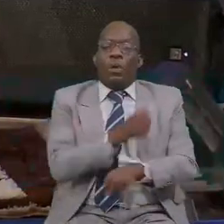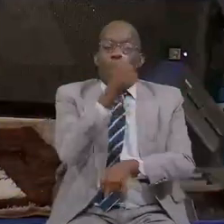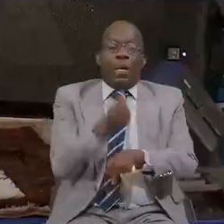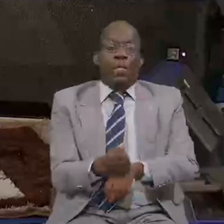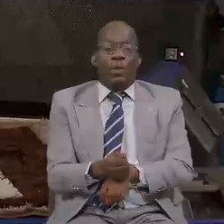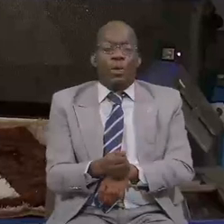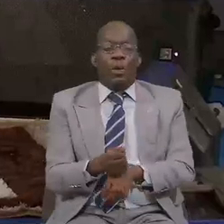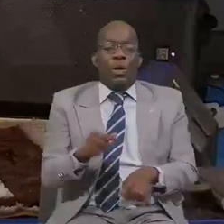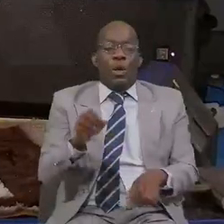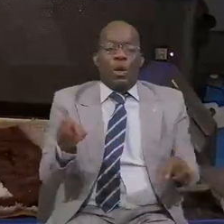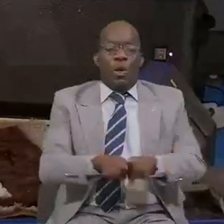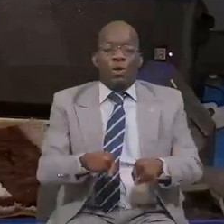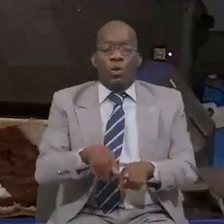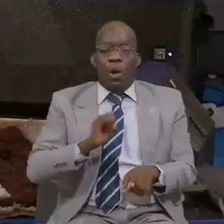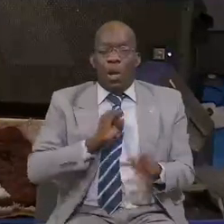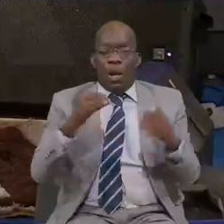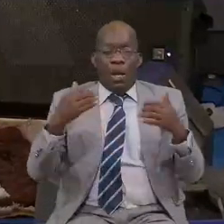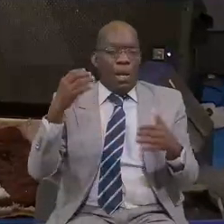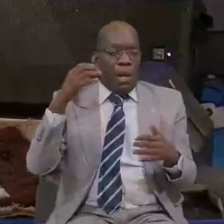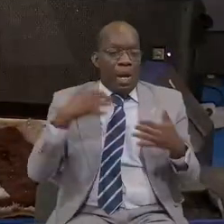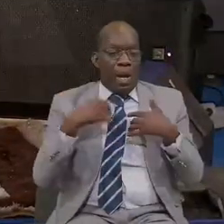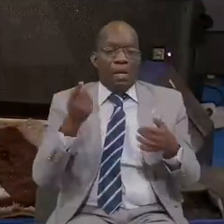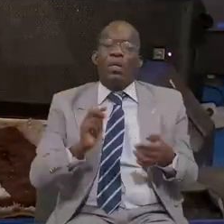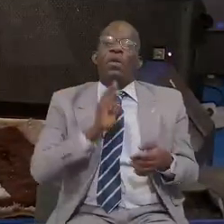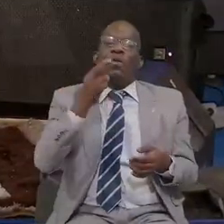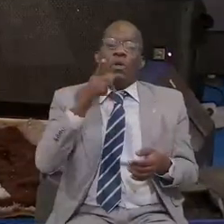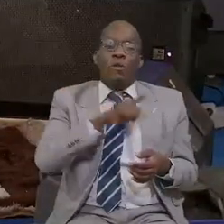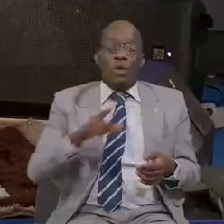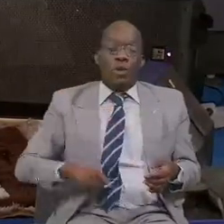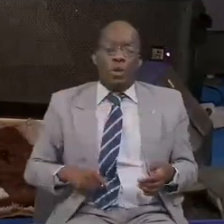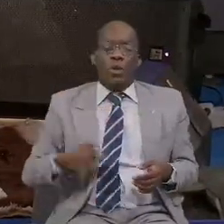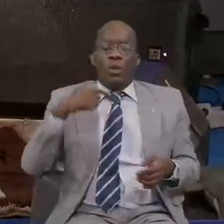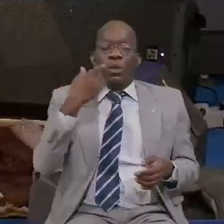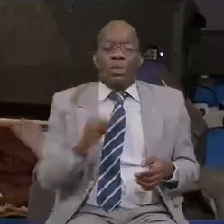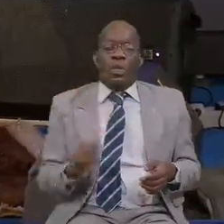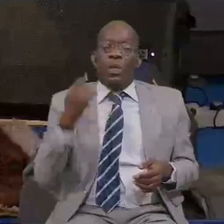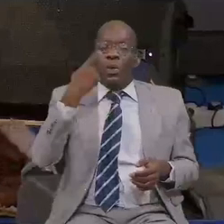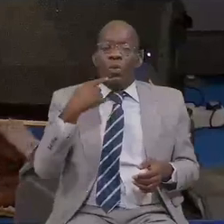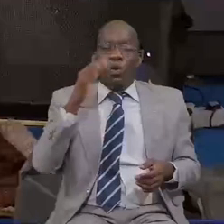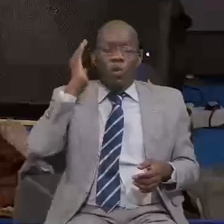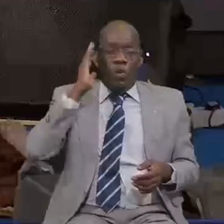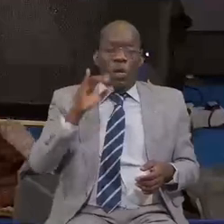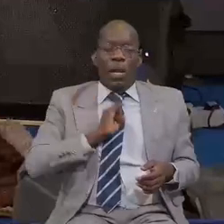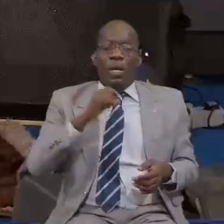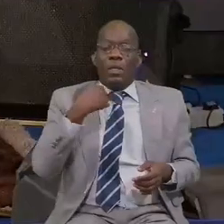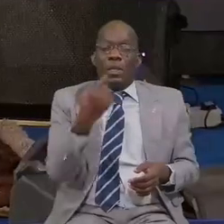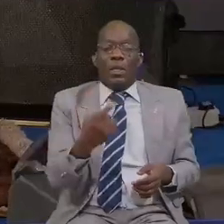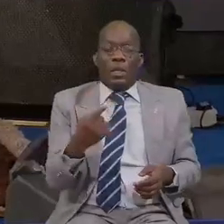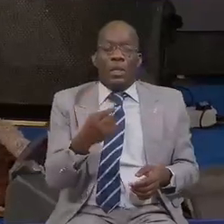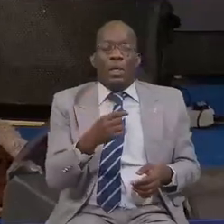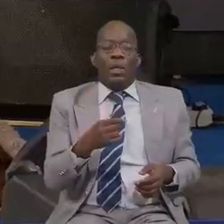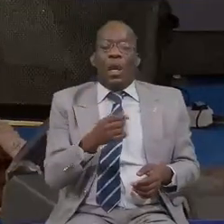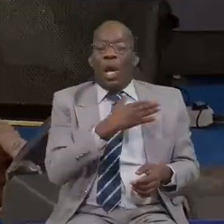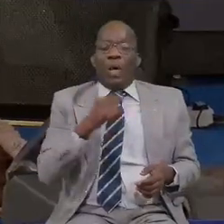la voix du Seigneur disant, « Qui enverrai-je ?» et qui marchera pour nous. Je